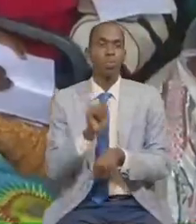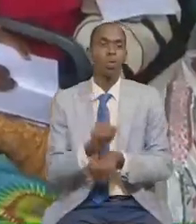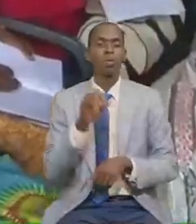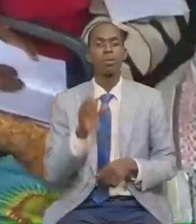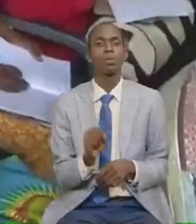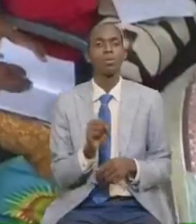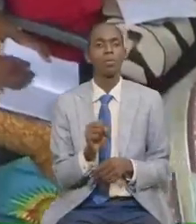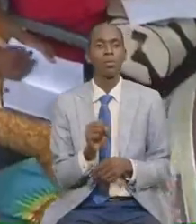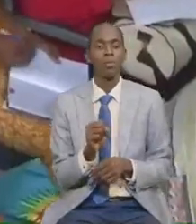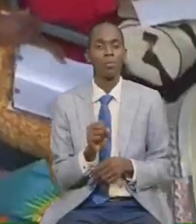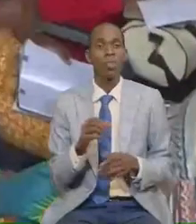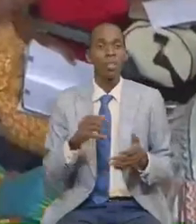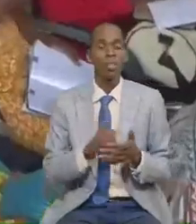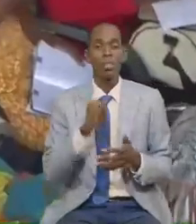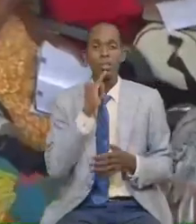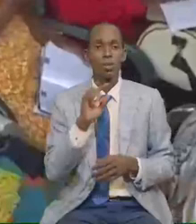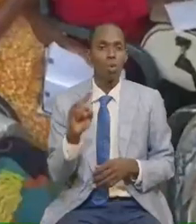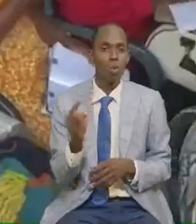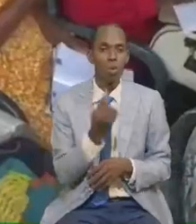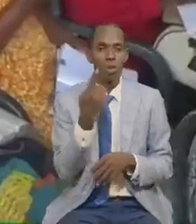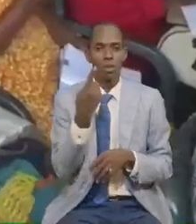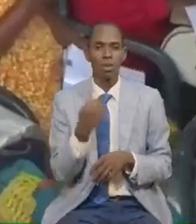c'est les œuvres